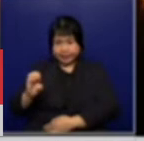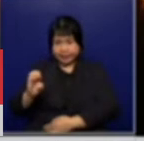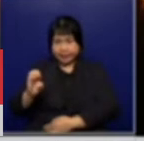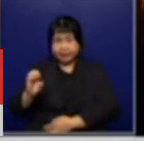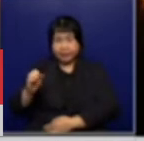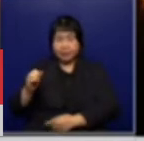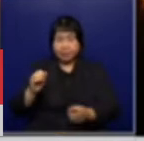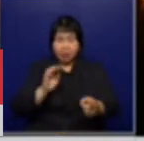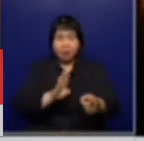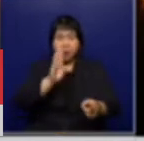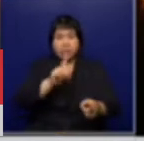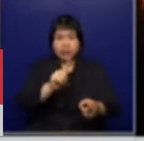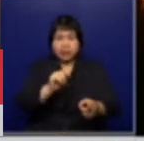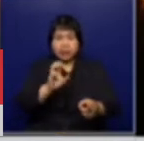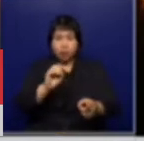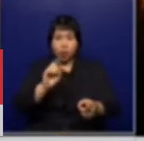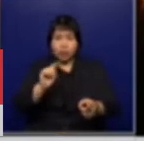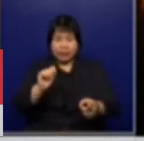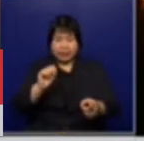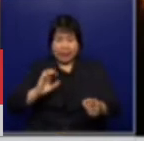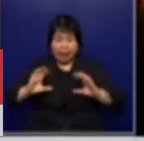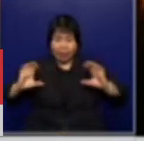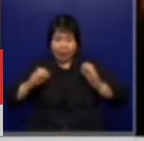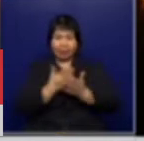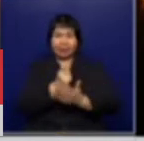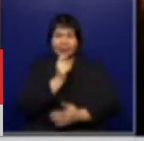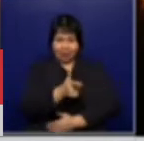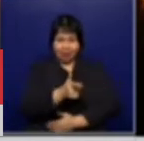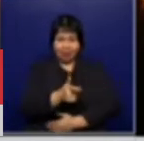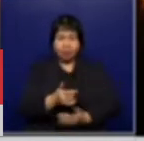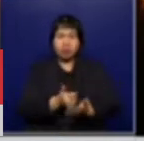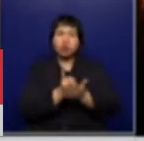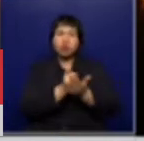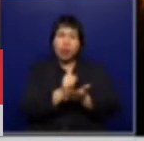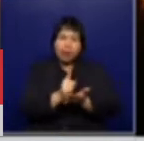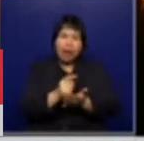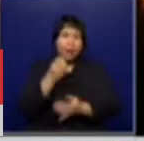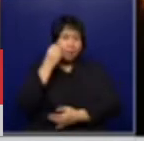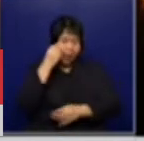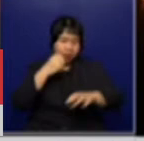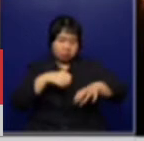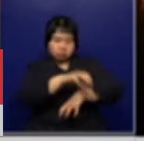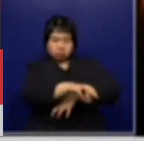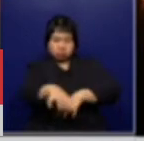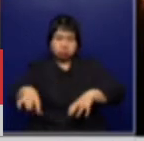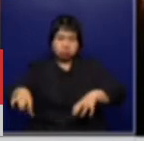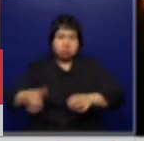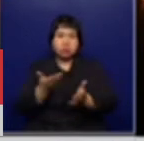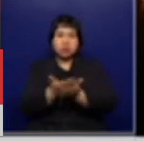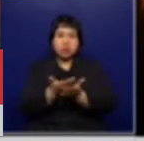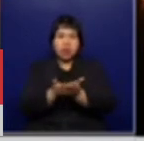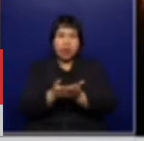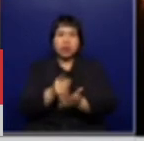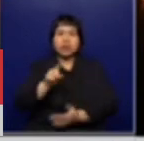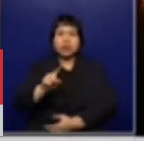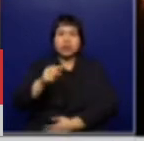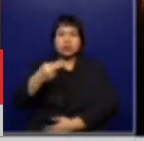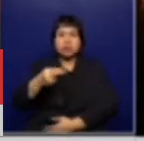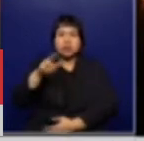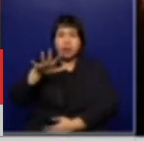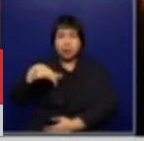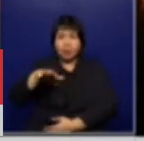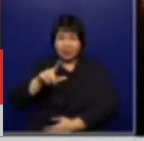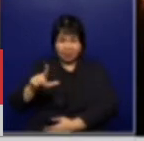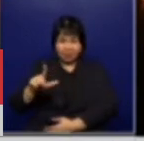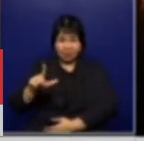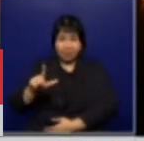บริษัททีโอทีจำกัดมหาชนได้วางเครือข่ายอินเทอร์เน็ตหมู่บ้านใช้งบประมาณกว่า 15,000 ล้านบ